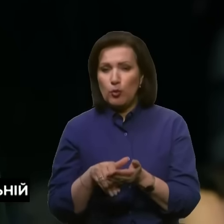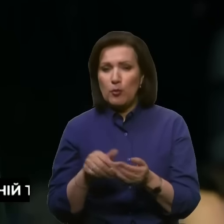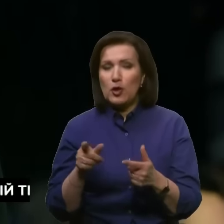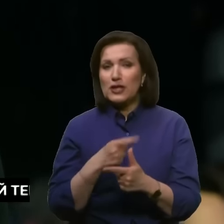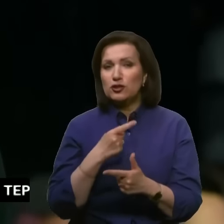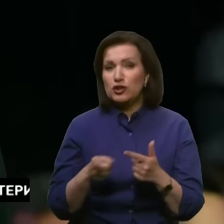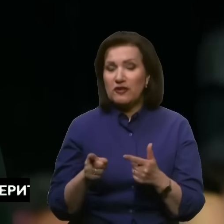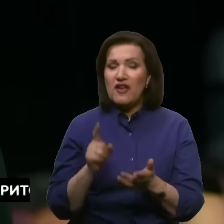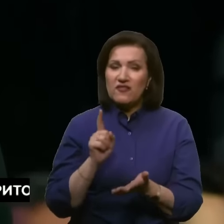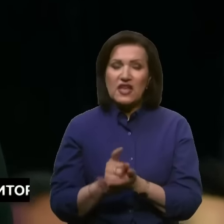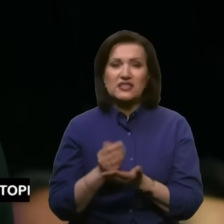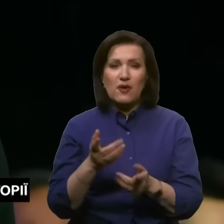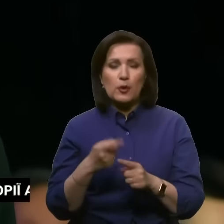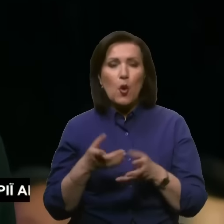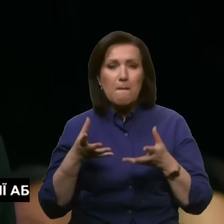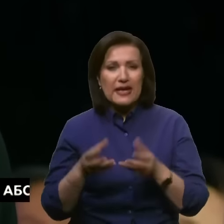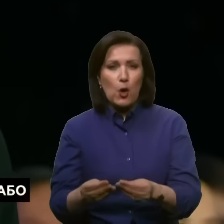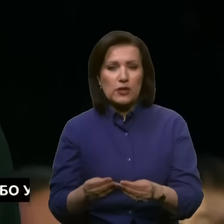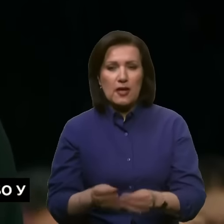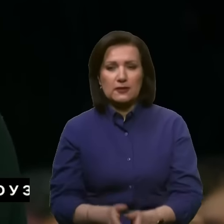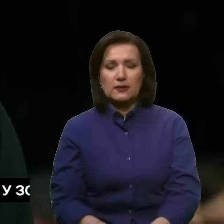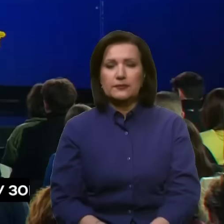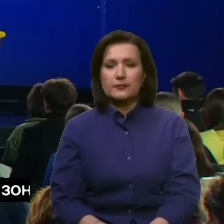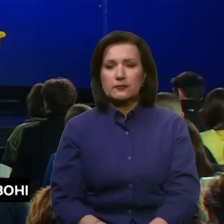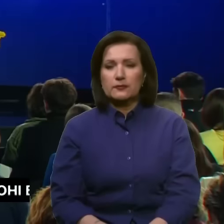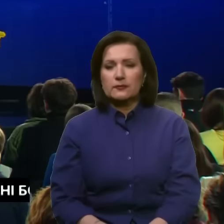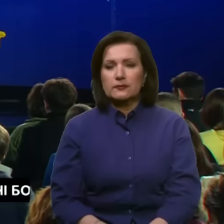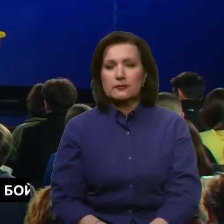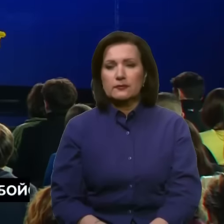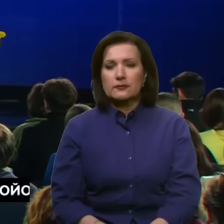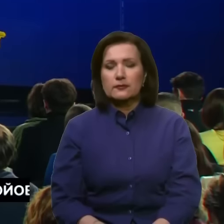Чи вдасться вам його переконати?